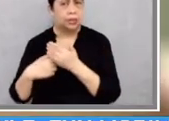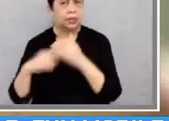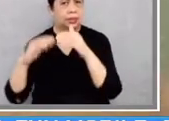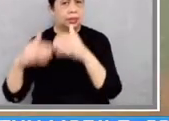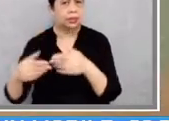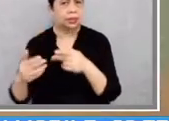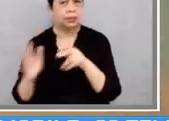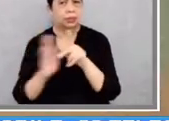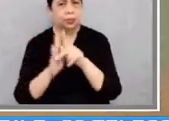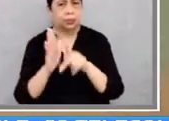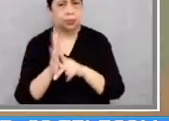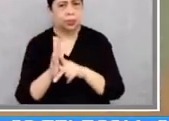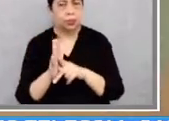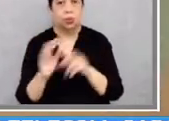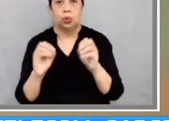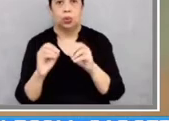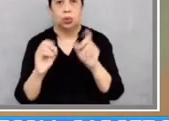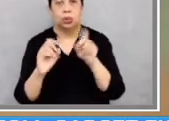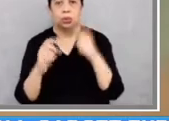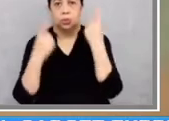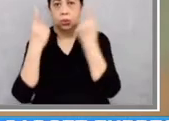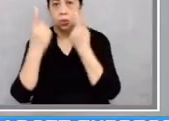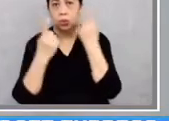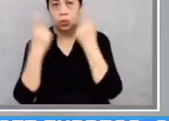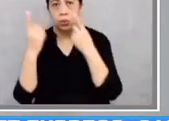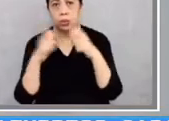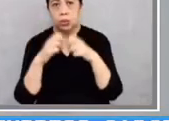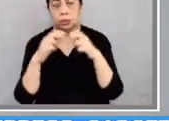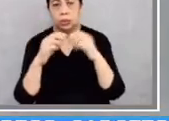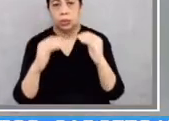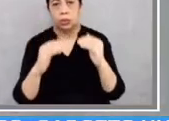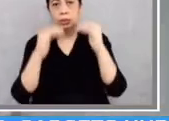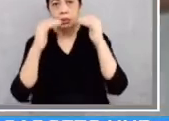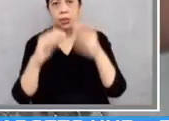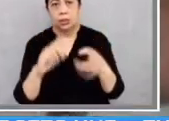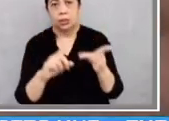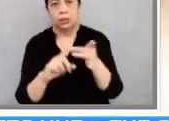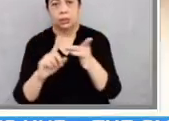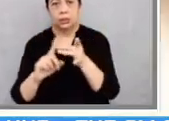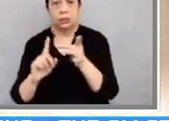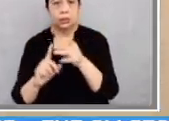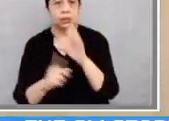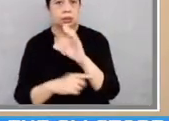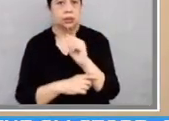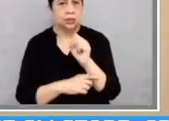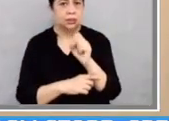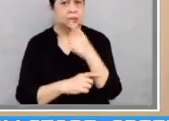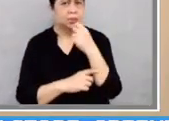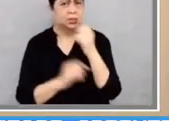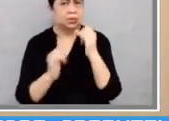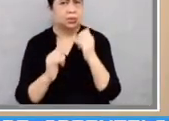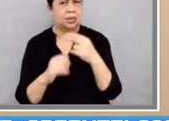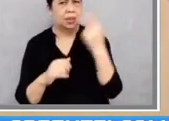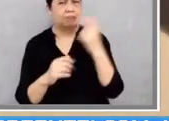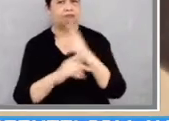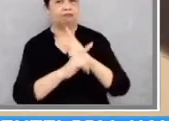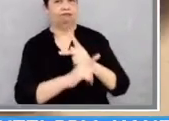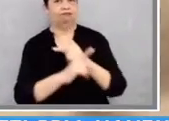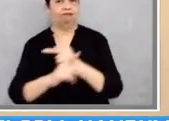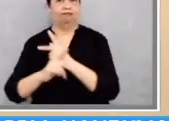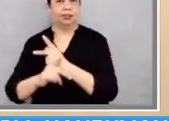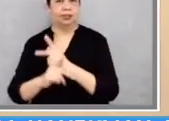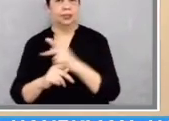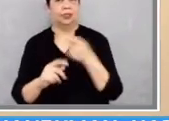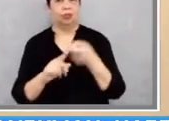protocols. Wala raw dapat ikabahala kahit tumaas ang mga kaso dahil mataas na ang immunity ng mga tao sa